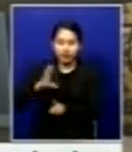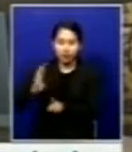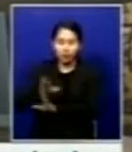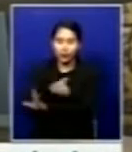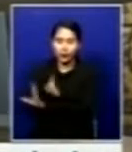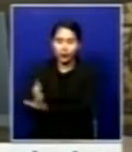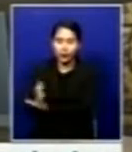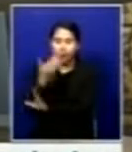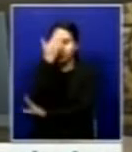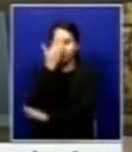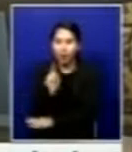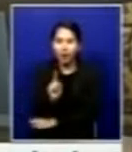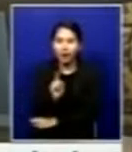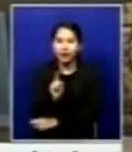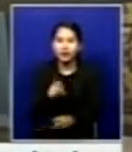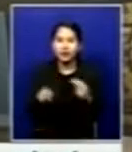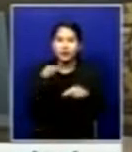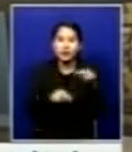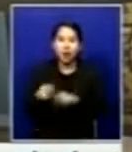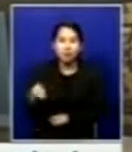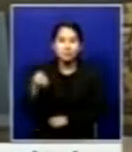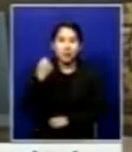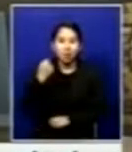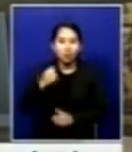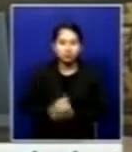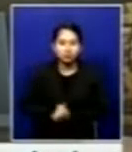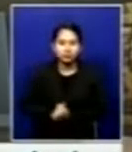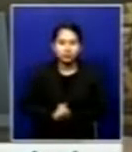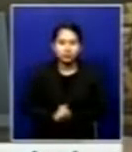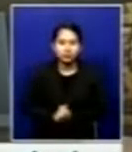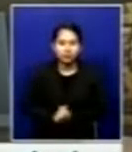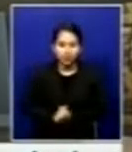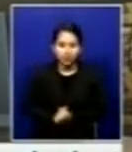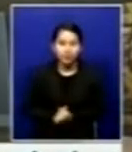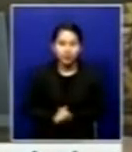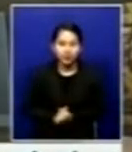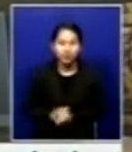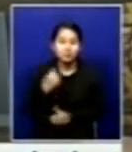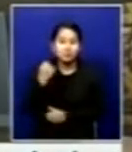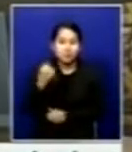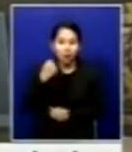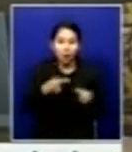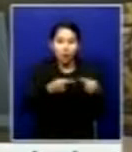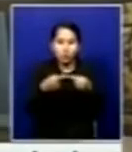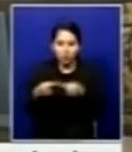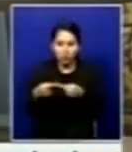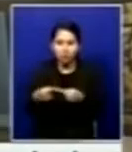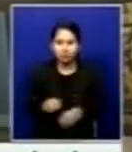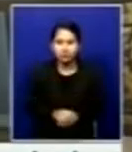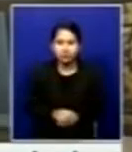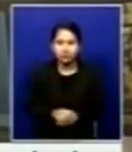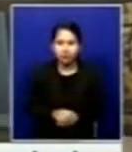ษาอะไรครับเพื่อรักษาความมั่นคงเพื่อรักษาการต่ออายุให้กับรัฐบาลไม่กล้าเลยครับที่จะ